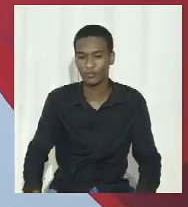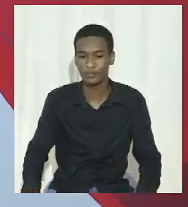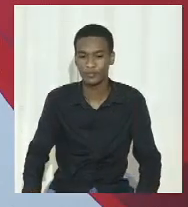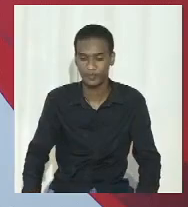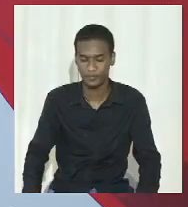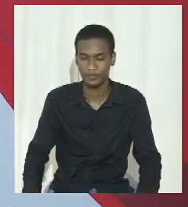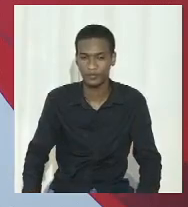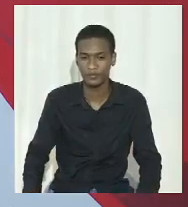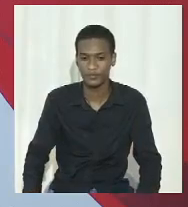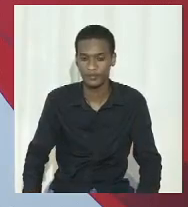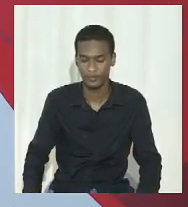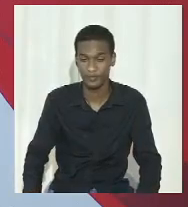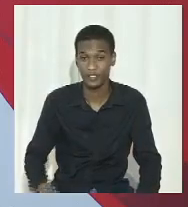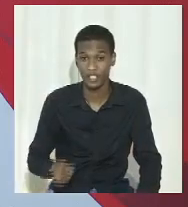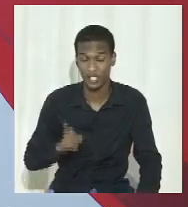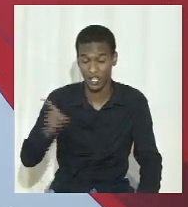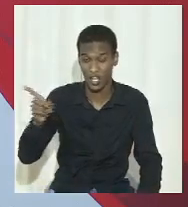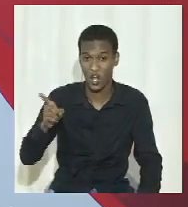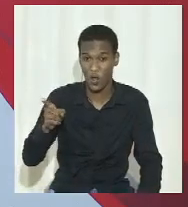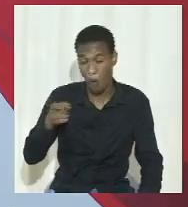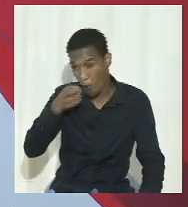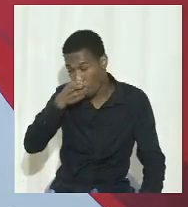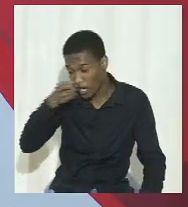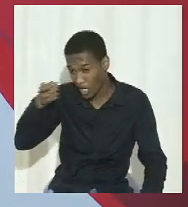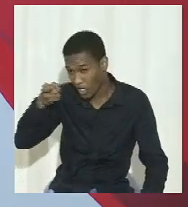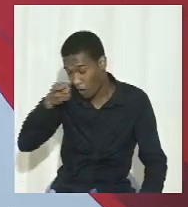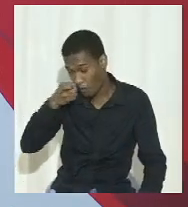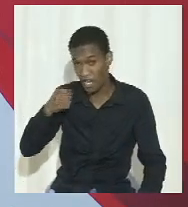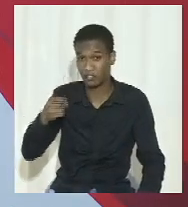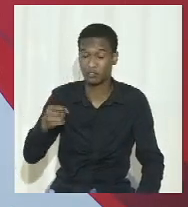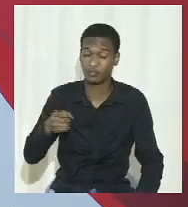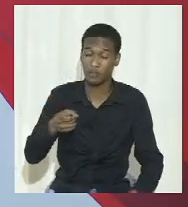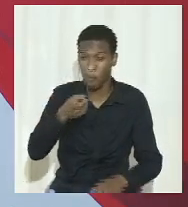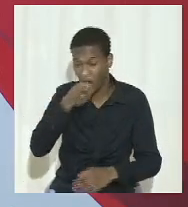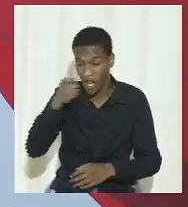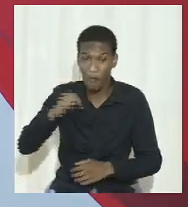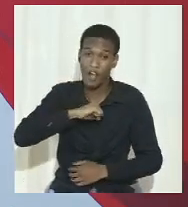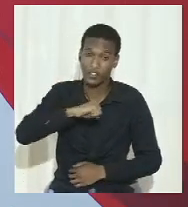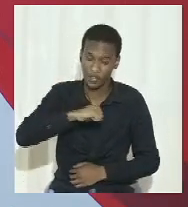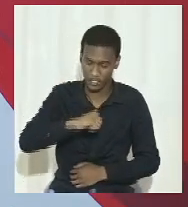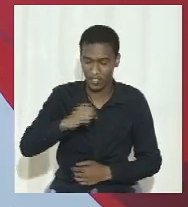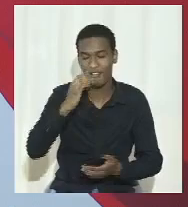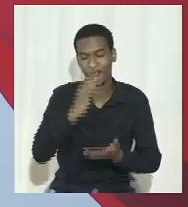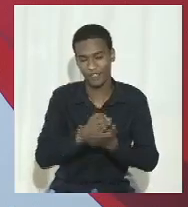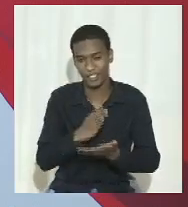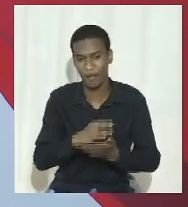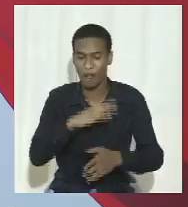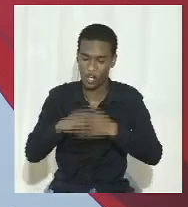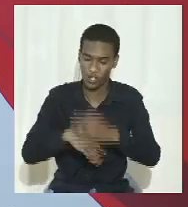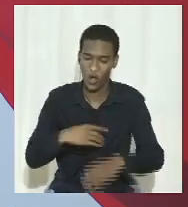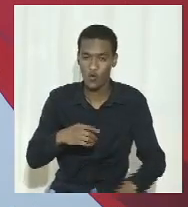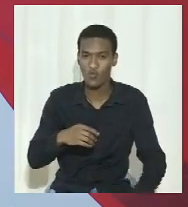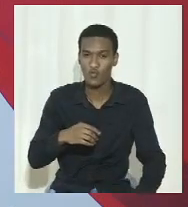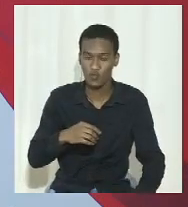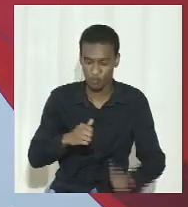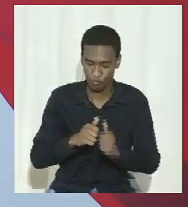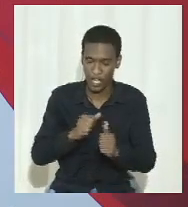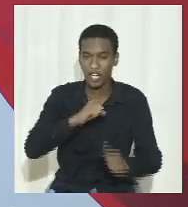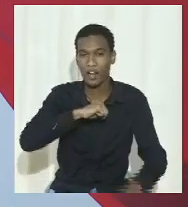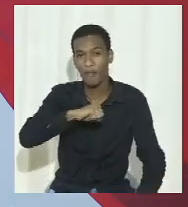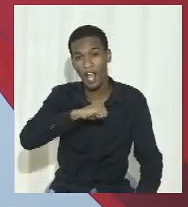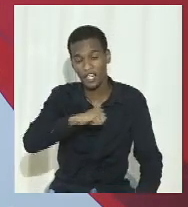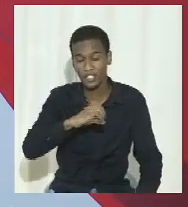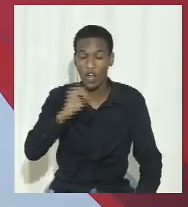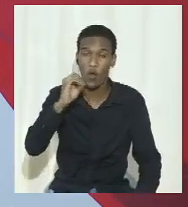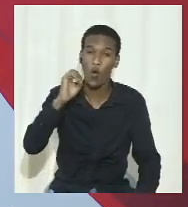Iandraikitra sehatra zavaovao ny mpanaran'ny maso ny asa na ny inspecteur du travail izy ny fiaramiasa ny OIT sy ny ENAM